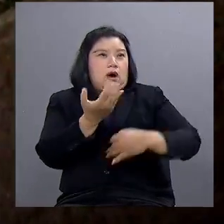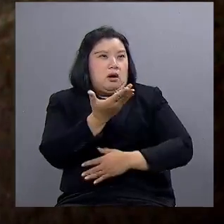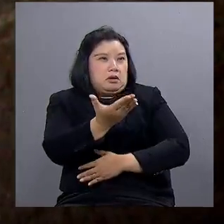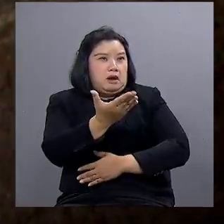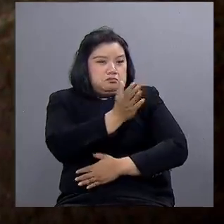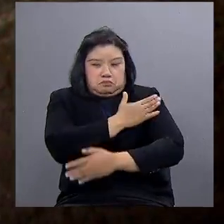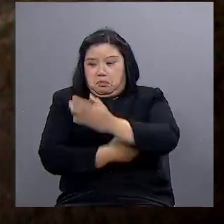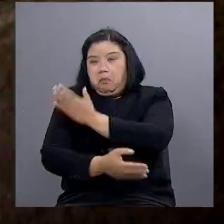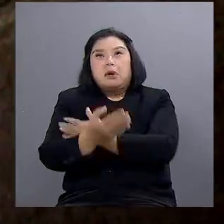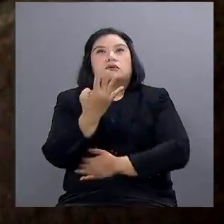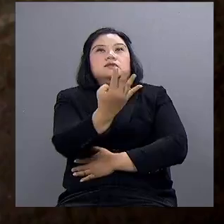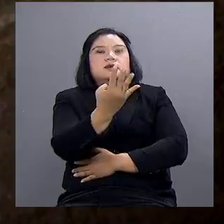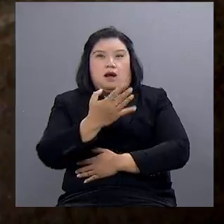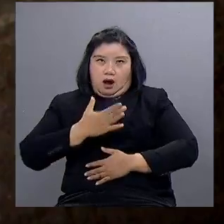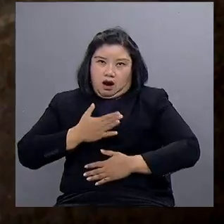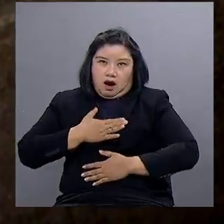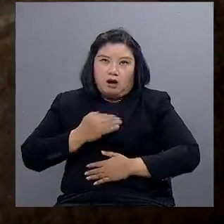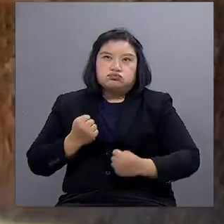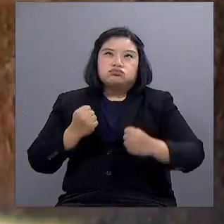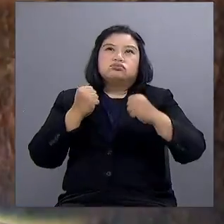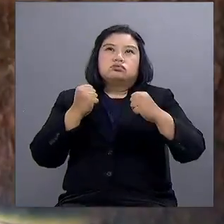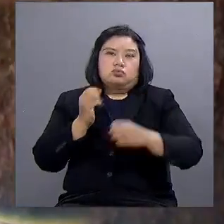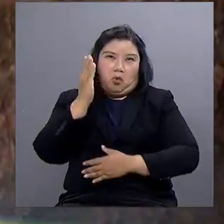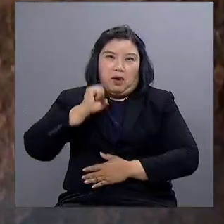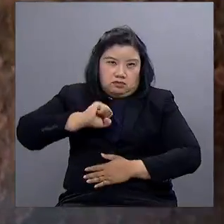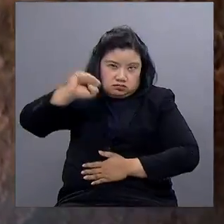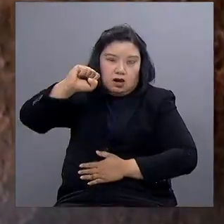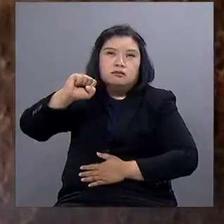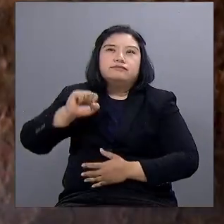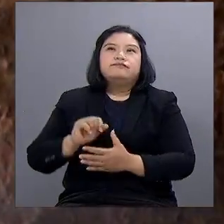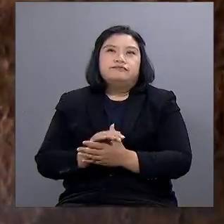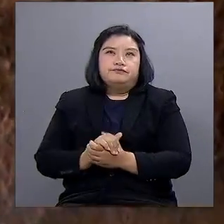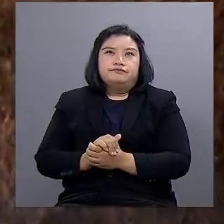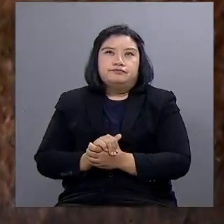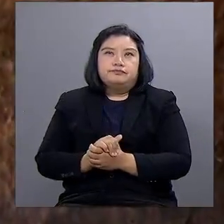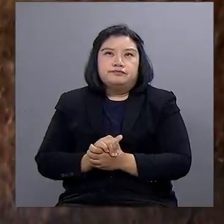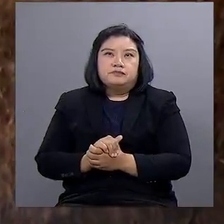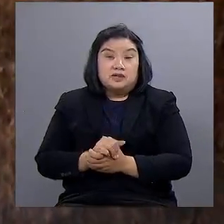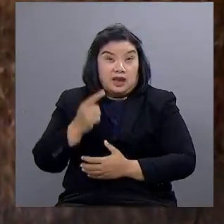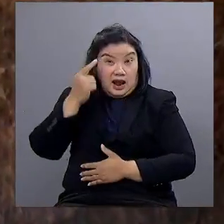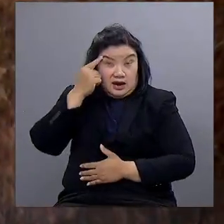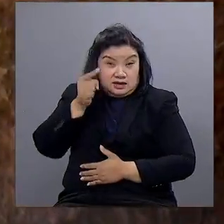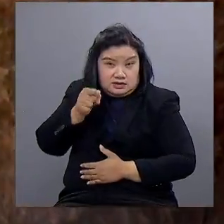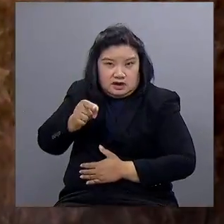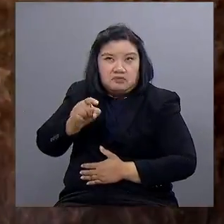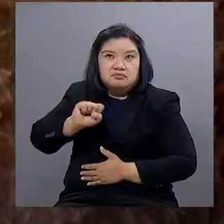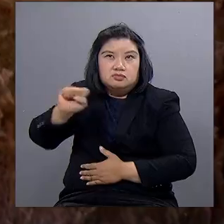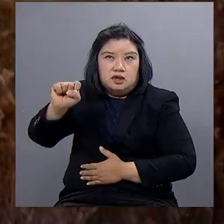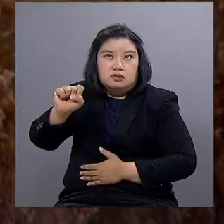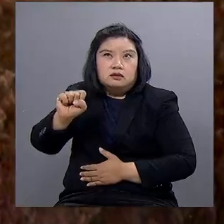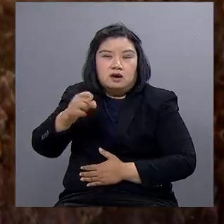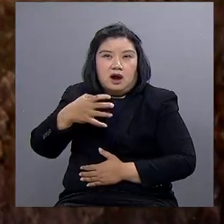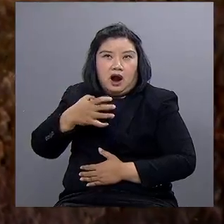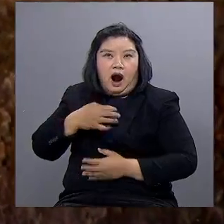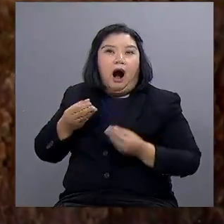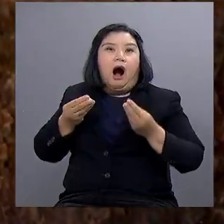ากข้ามีฤทธิ์มากจะชนะท่านได้แน ่หากเจ้าคิดว่าพลังและอำนาจสามารถทำให้เจ้าชนะผู้ครอง